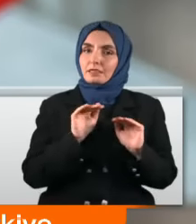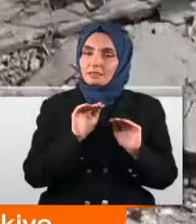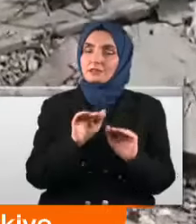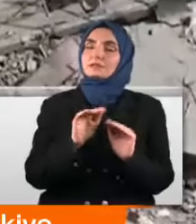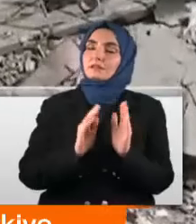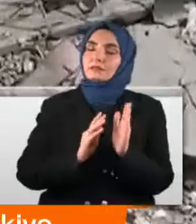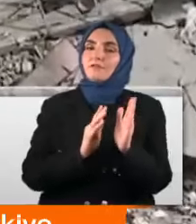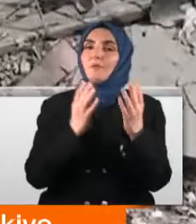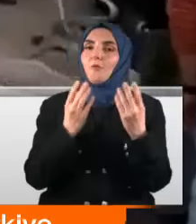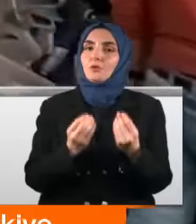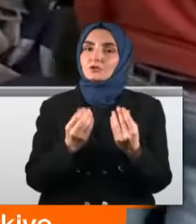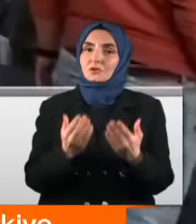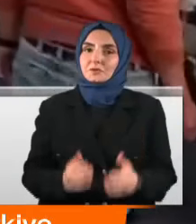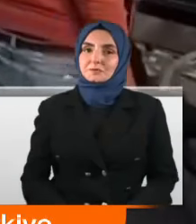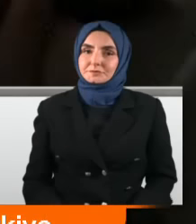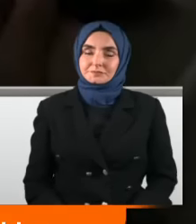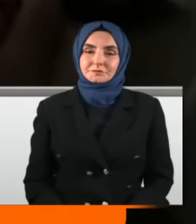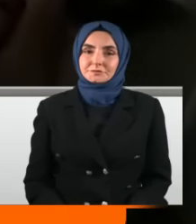sürdüreceğiz.